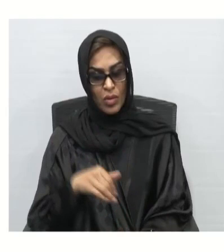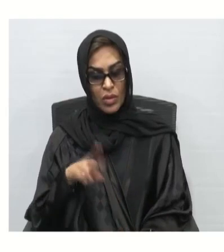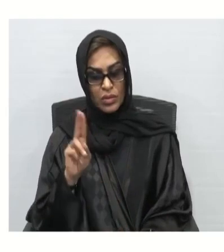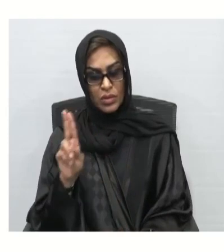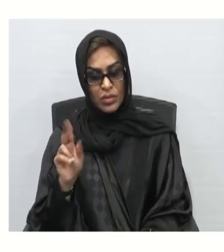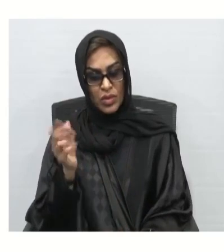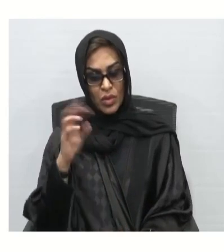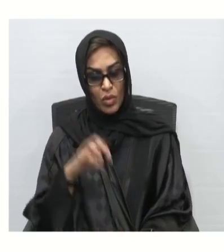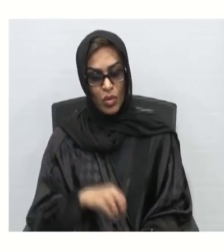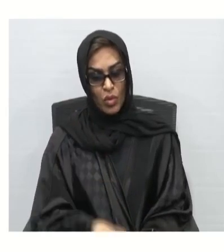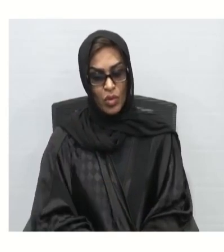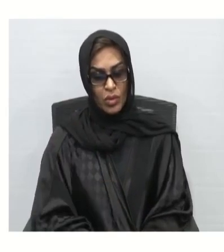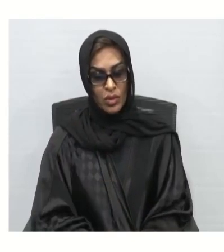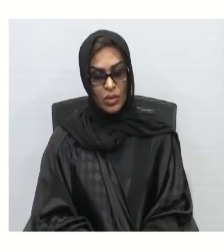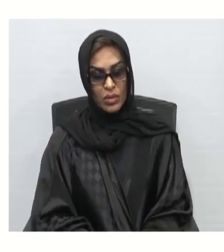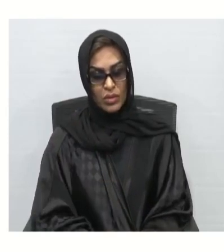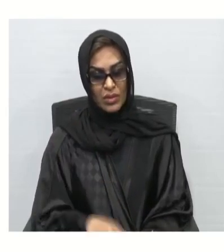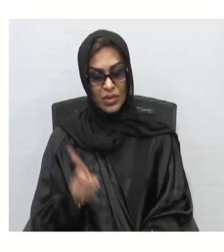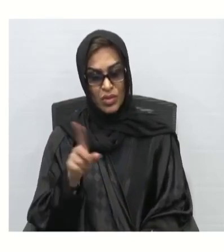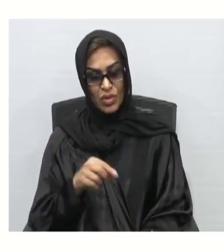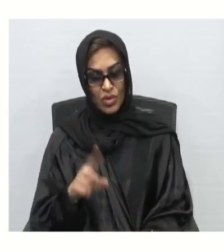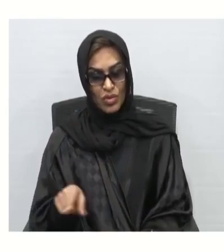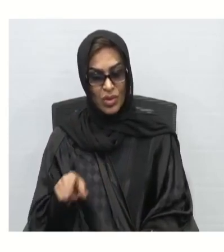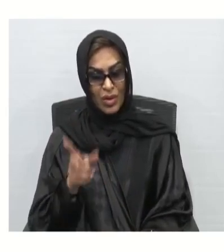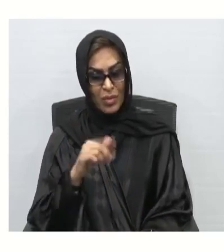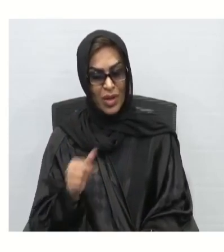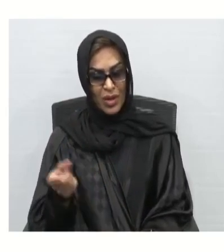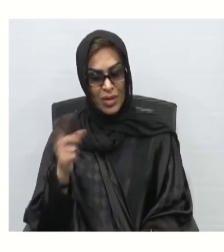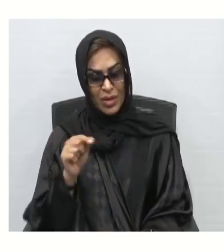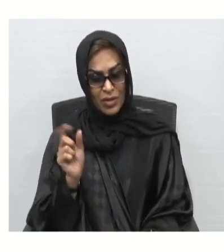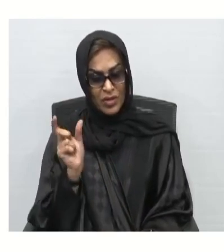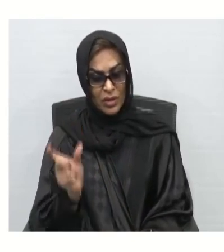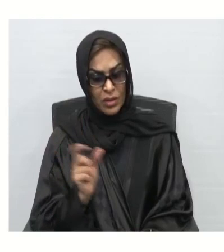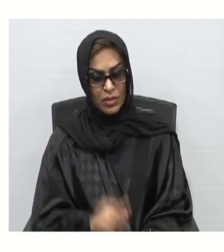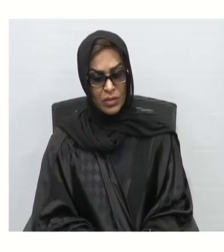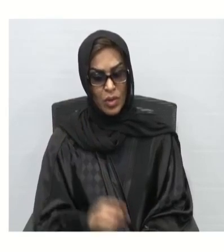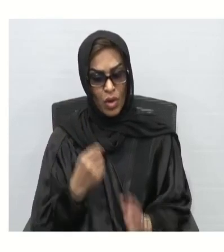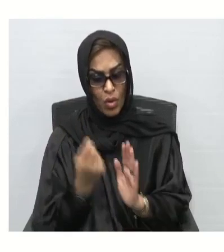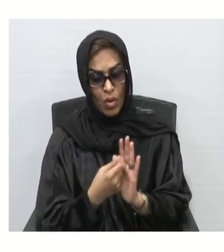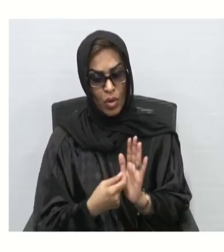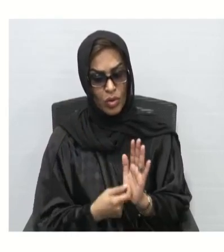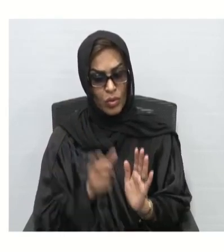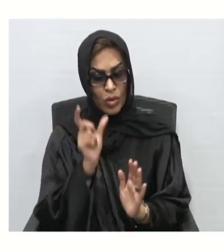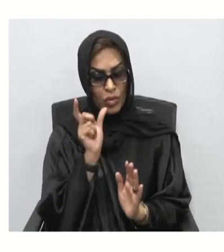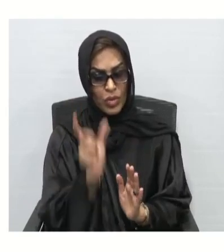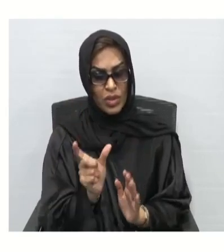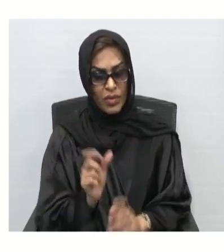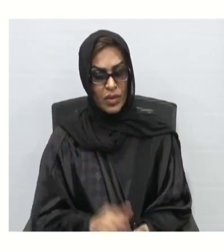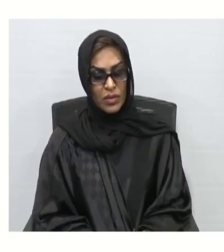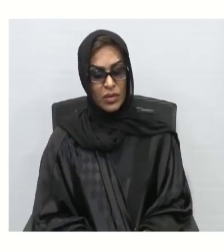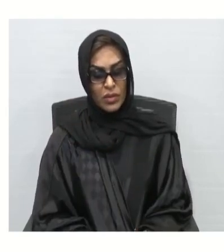الالكترونيه يؤدي الى وقوع تجارب وخبرات سلبيه اكتب الدروس المستفاده